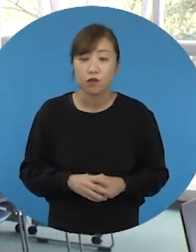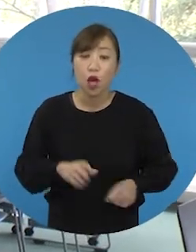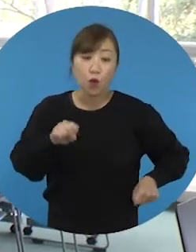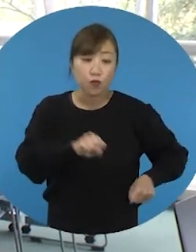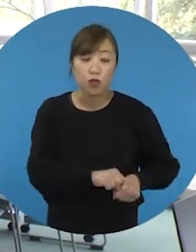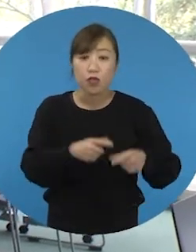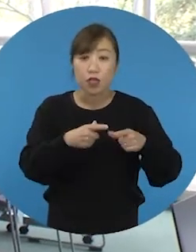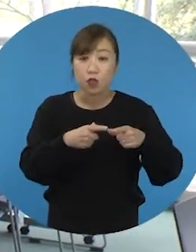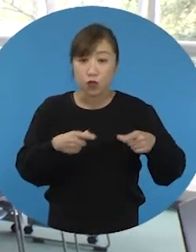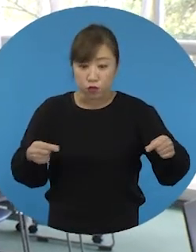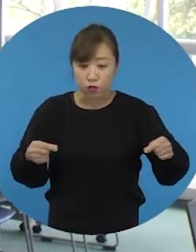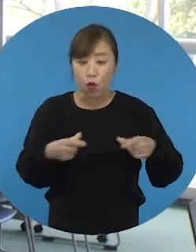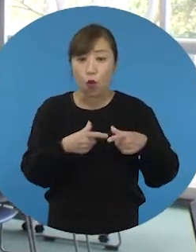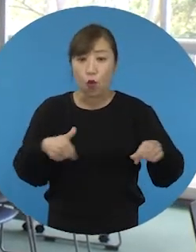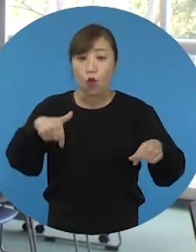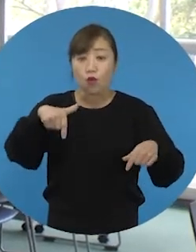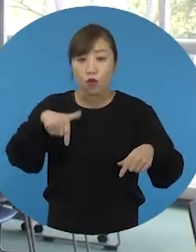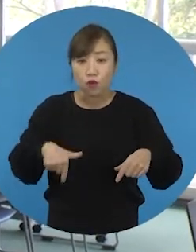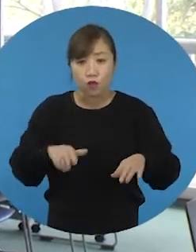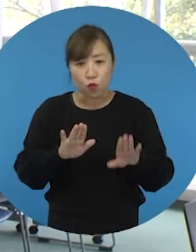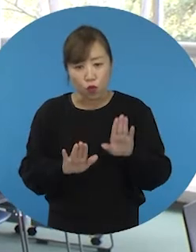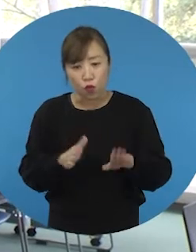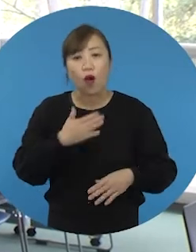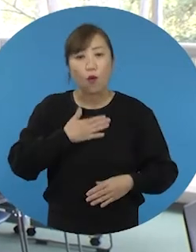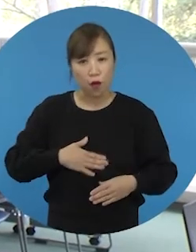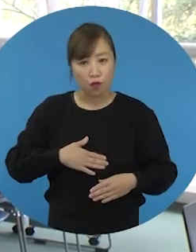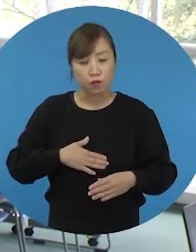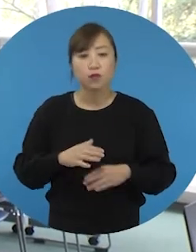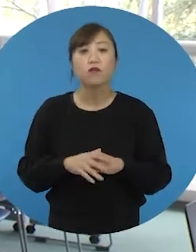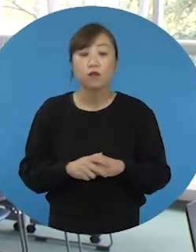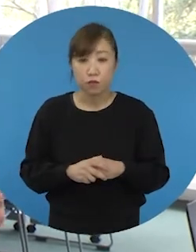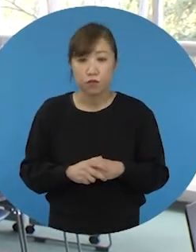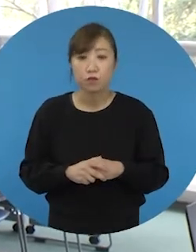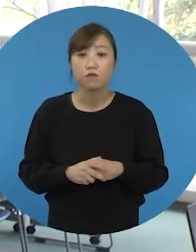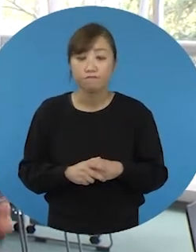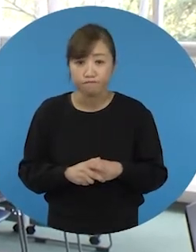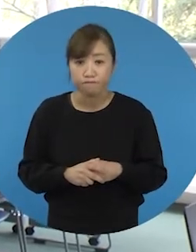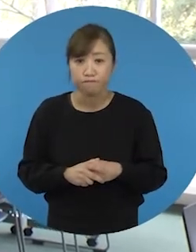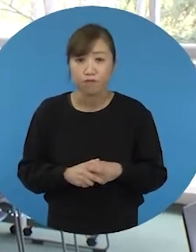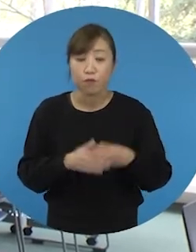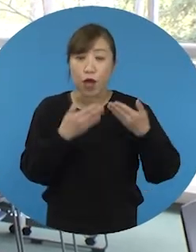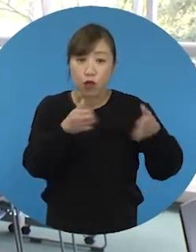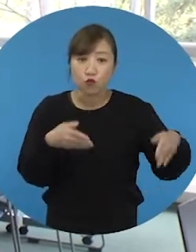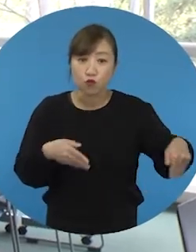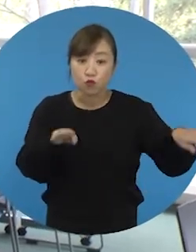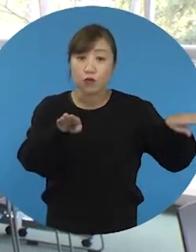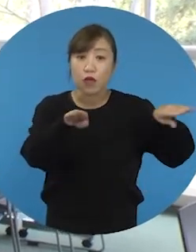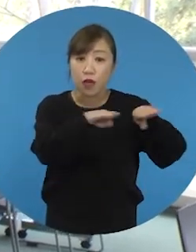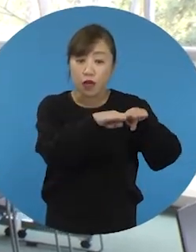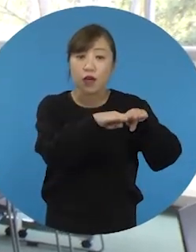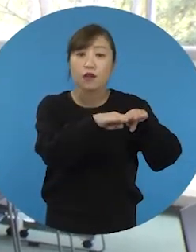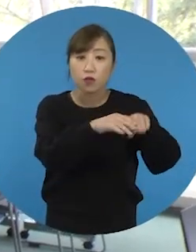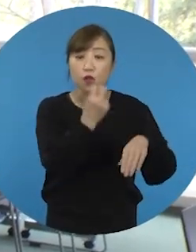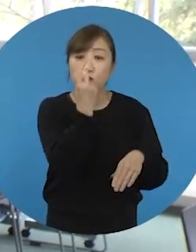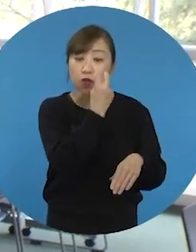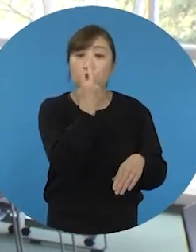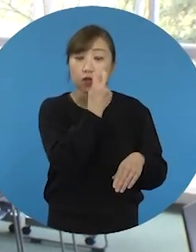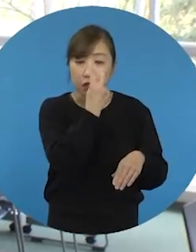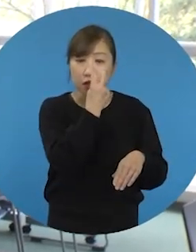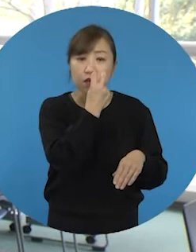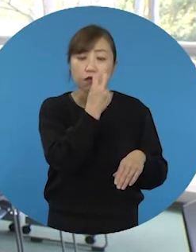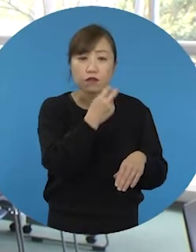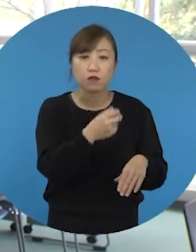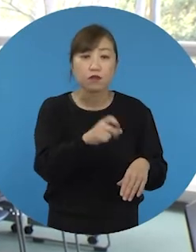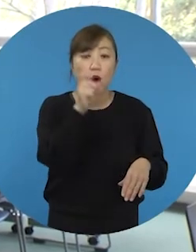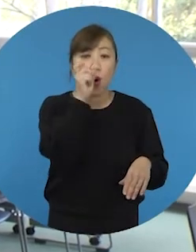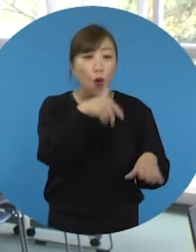だいぶ分かってきた、うん、これは発掘調査の成果です。そして、博物館で行ってきた調査、特に古文